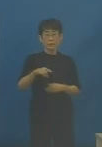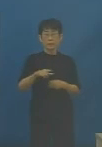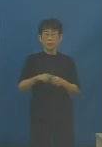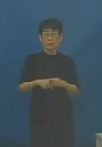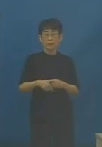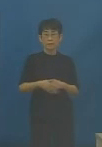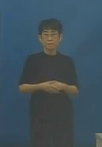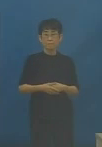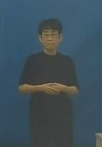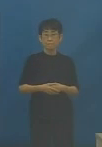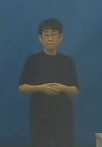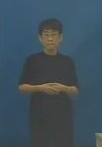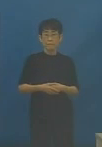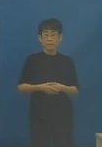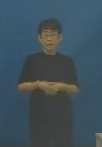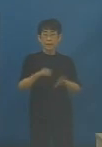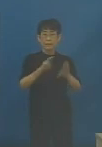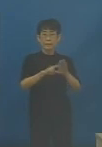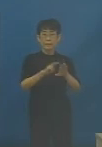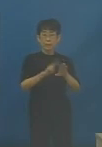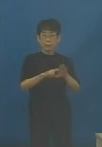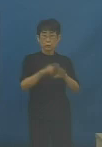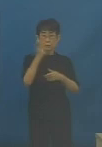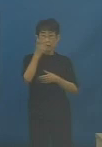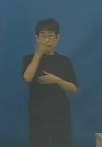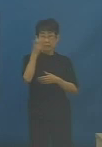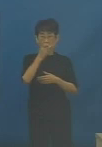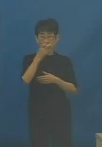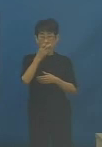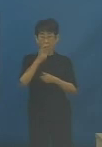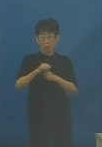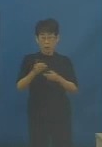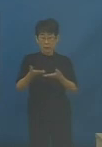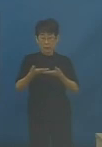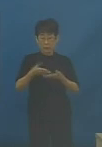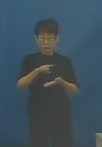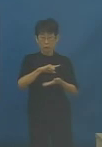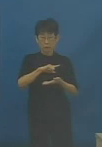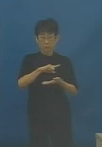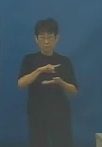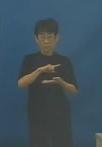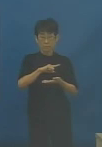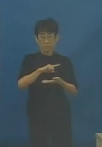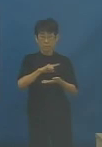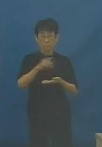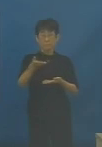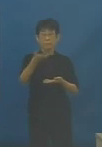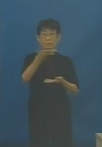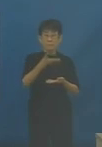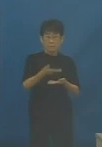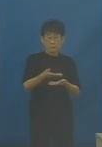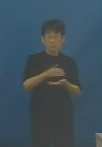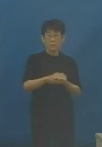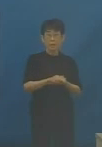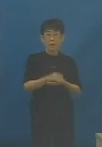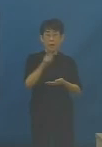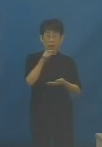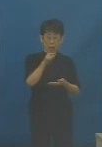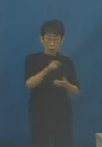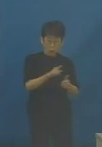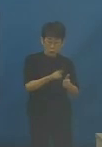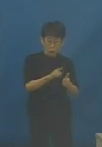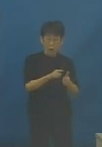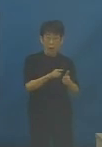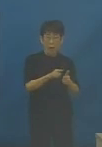した、診察検査ということを最初にやっていただけると。でそこで、この人はという方